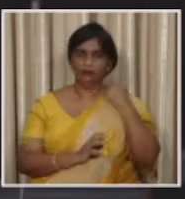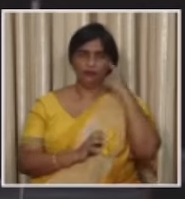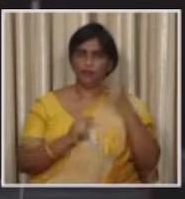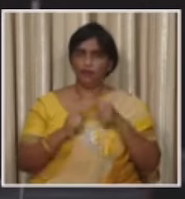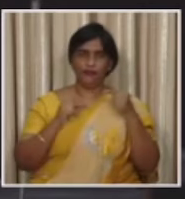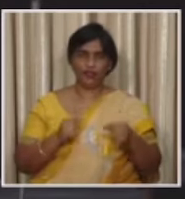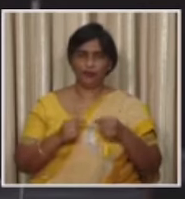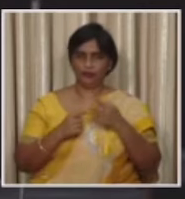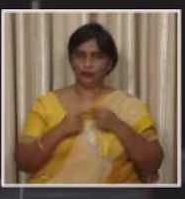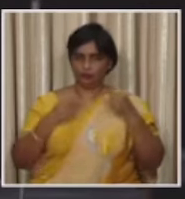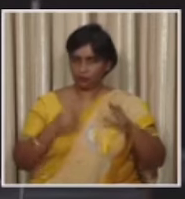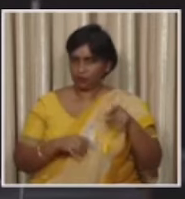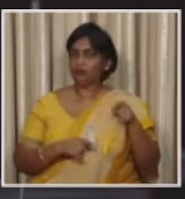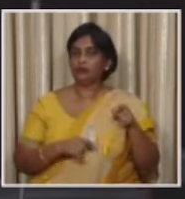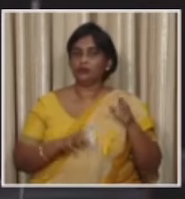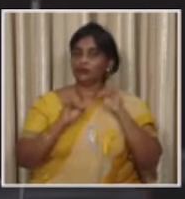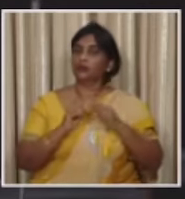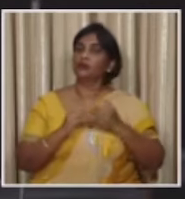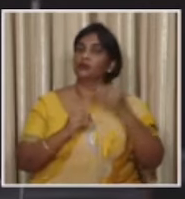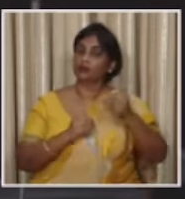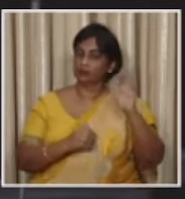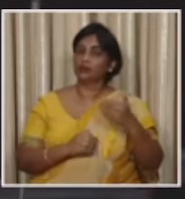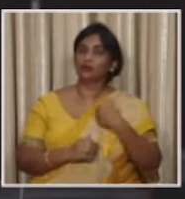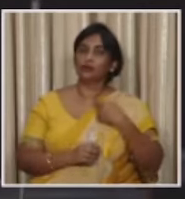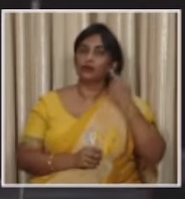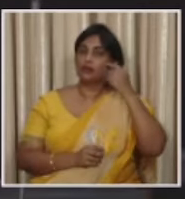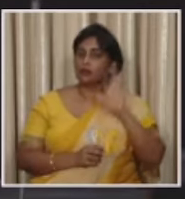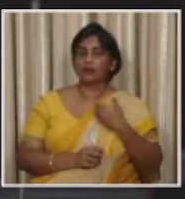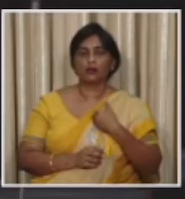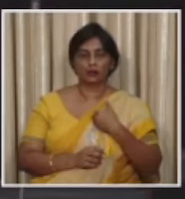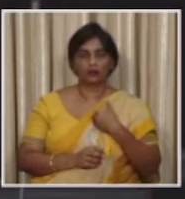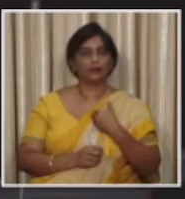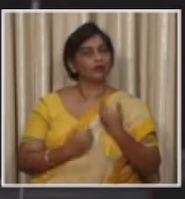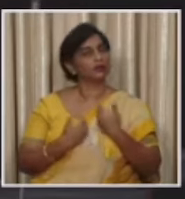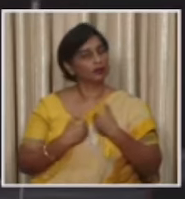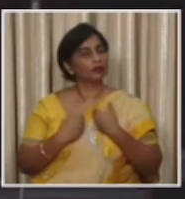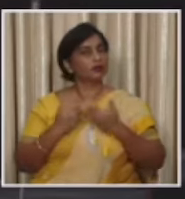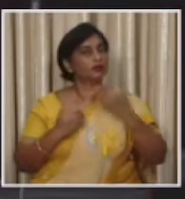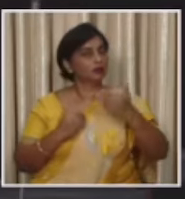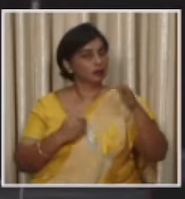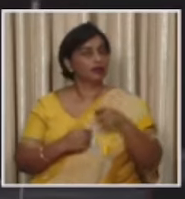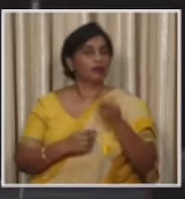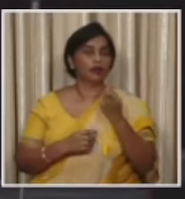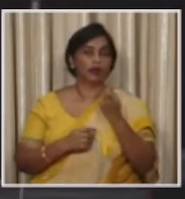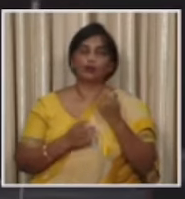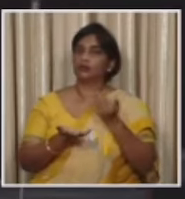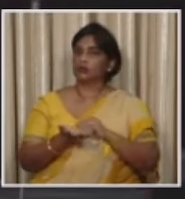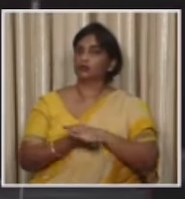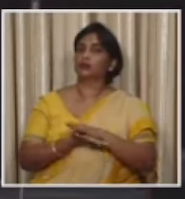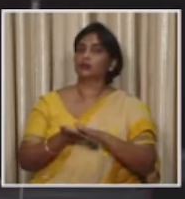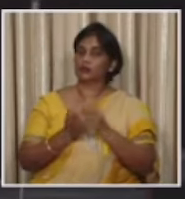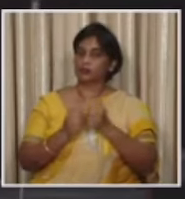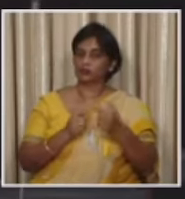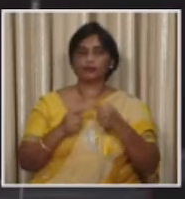විපක්ෂයේ විරෝධතාවය දක්වයි කියලා. ඉන් ඉදිරියට යද්දී අපි බලාගෙන හිටියා අපි දිගටම මේ ආර්ථික ප්‍රතිසංස්කරණ වැඩපිළිවෙල